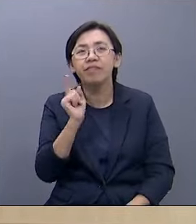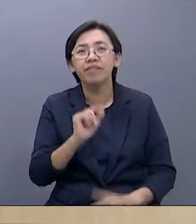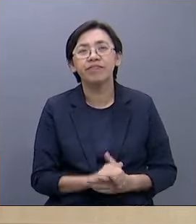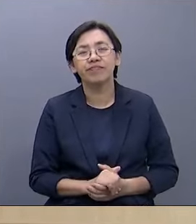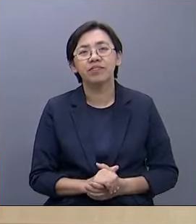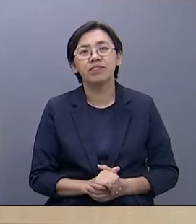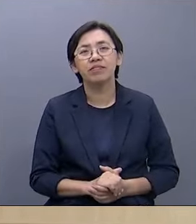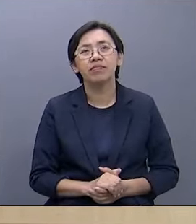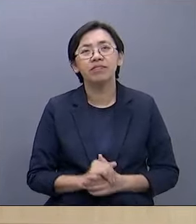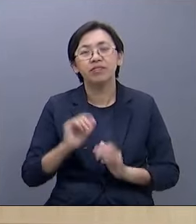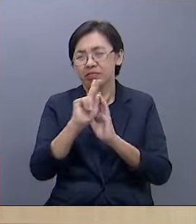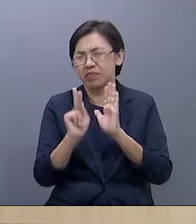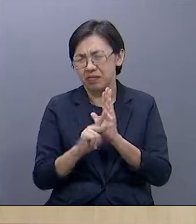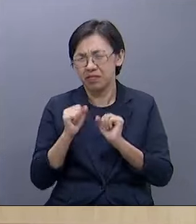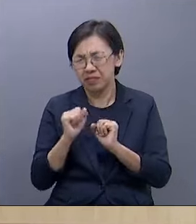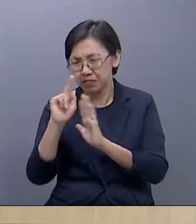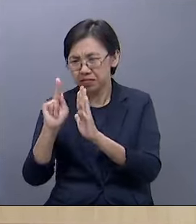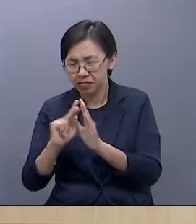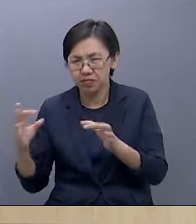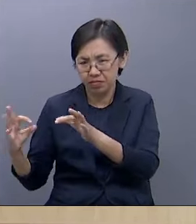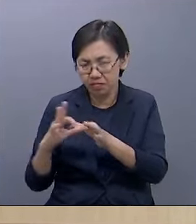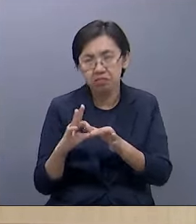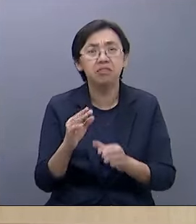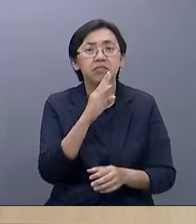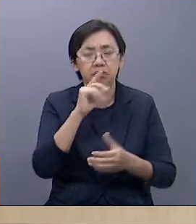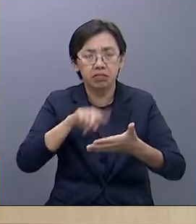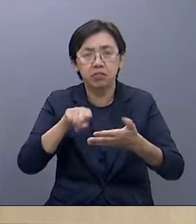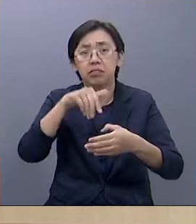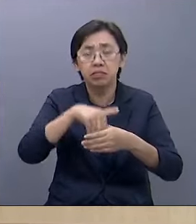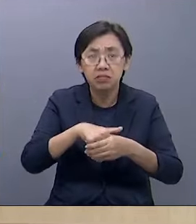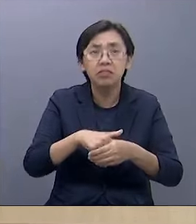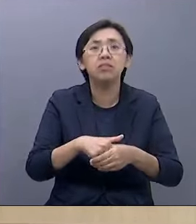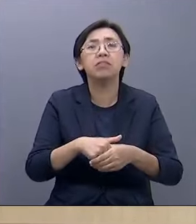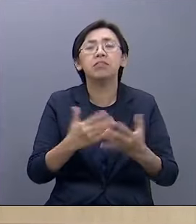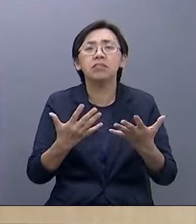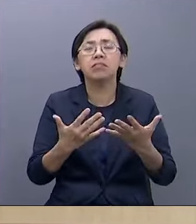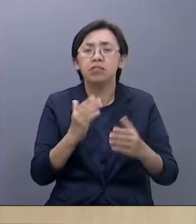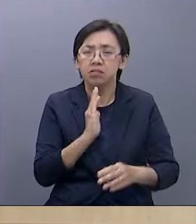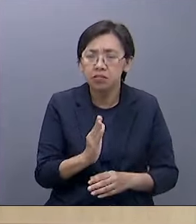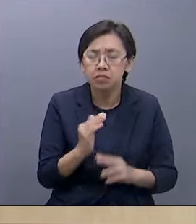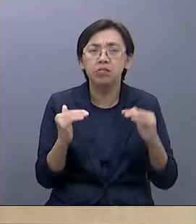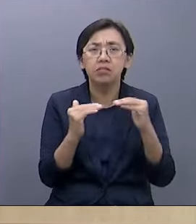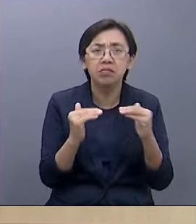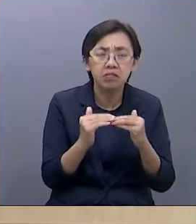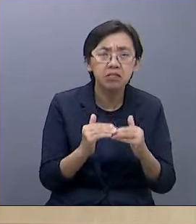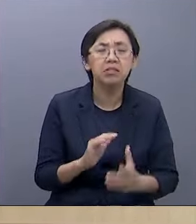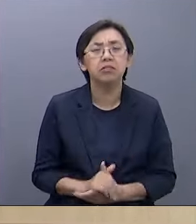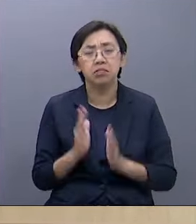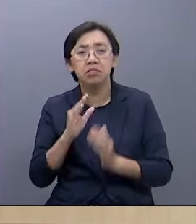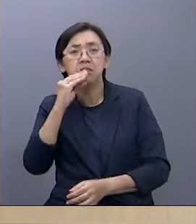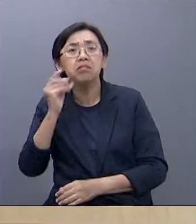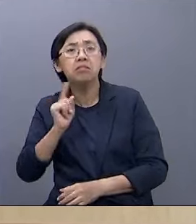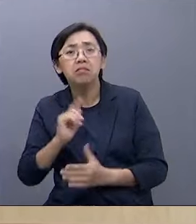พยายามจะเอากฎหมายมาใช้ให้ได้คือถ้ามันมันเราอยากให้การเลือกตั้งให้การเลือกสุจริตและเที่ยงธรรมแต่ว่าคนบอกว่า